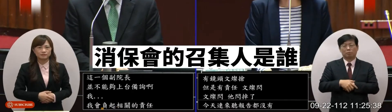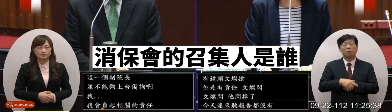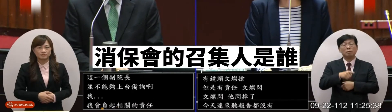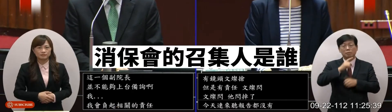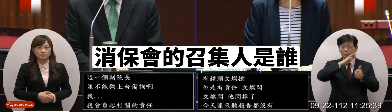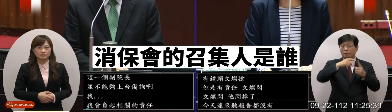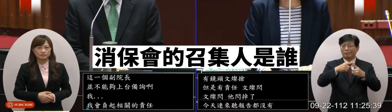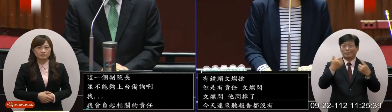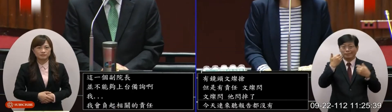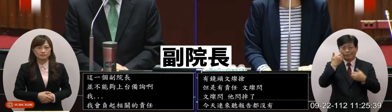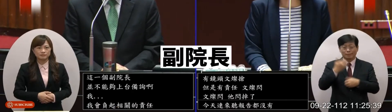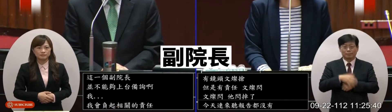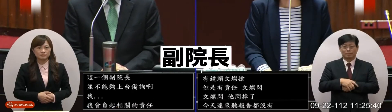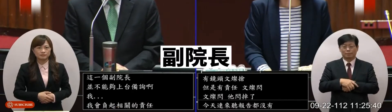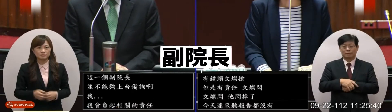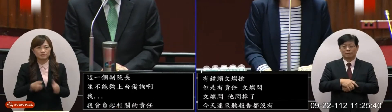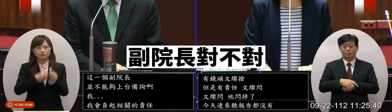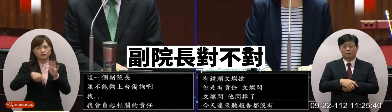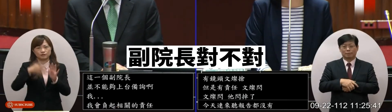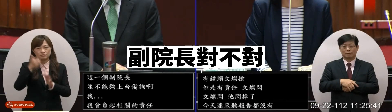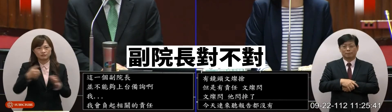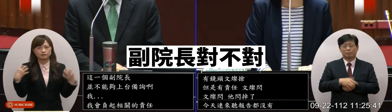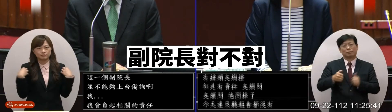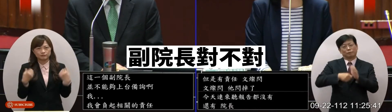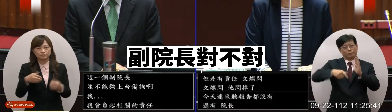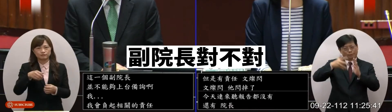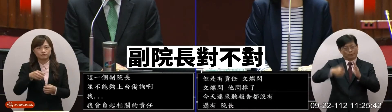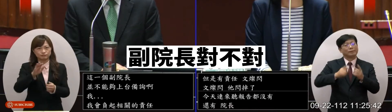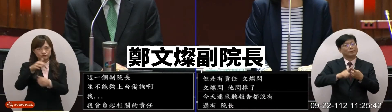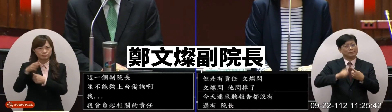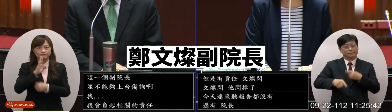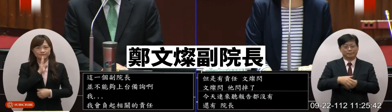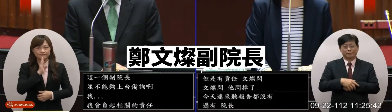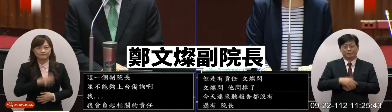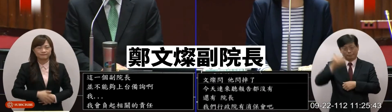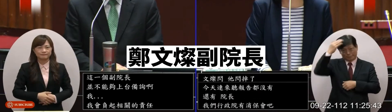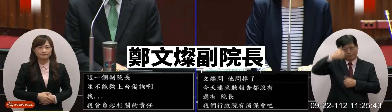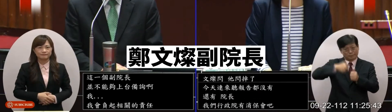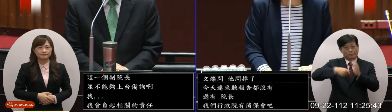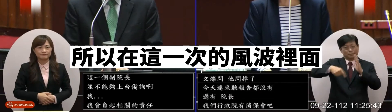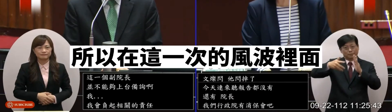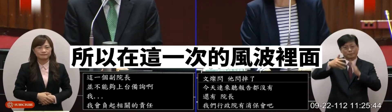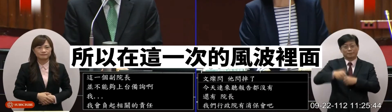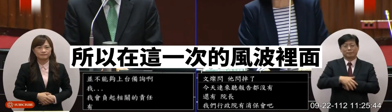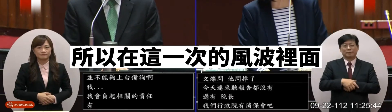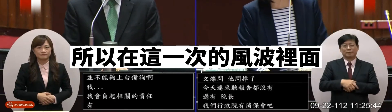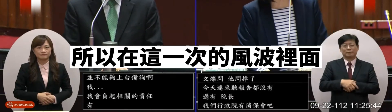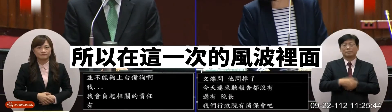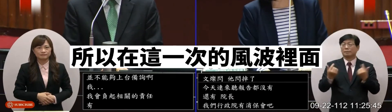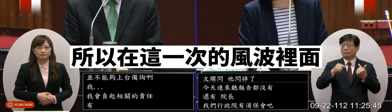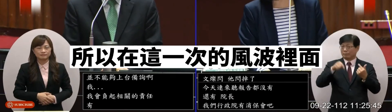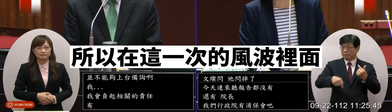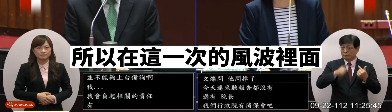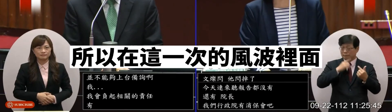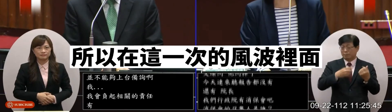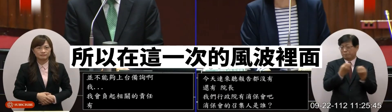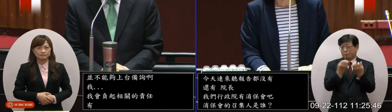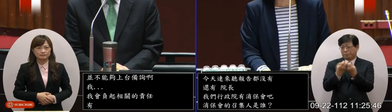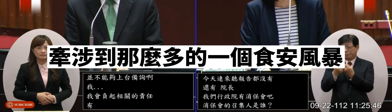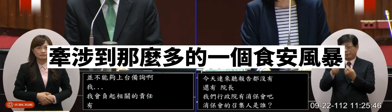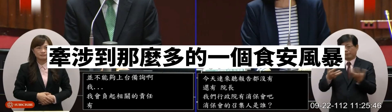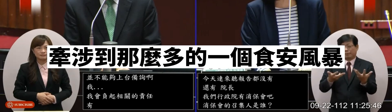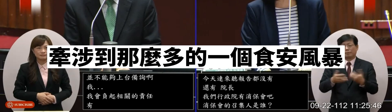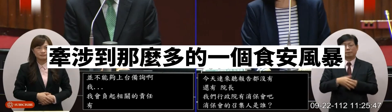会的召集人是谁？ 副院长。 副院长，对不对？郑文灿副院长。所以在这一次的风波里